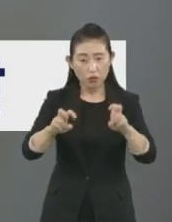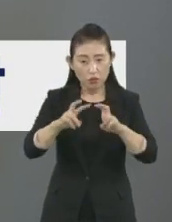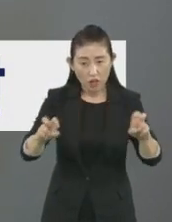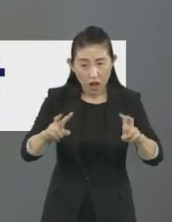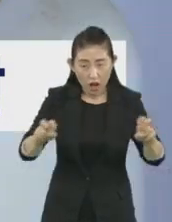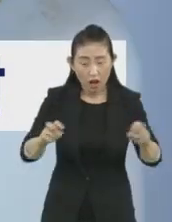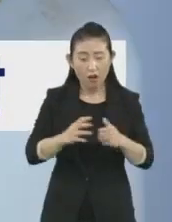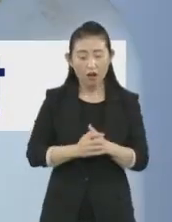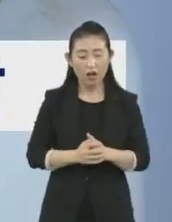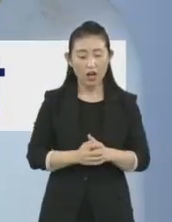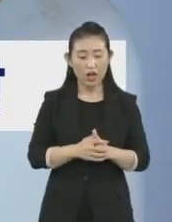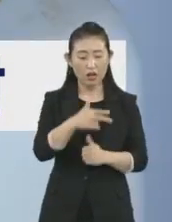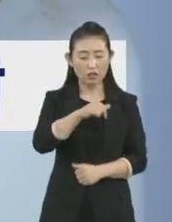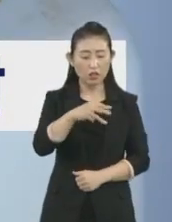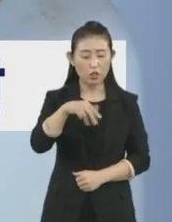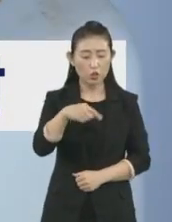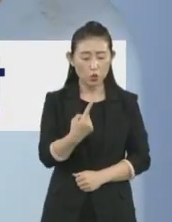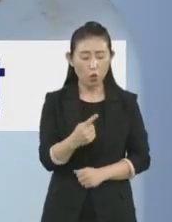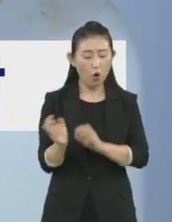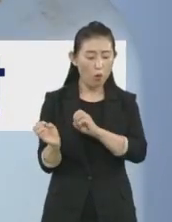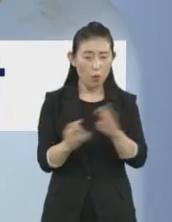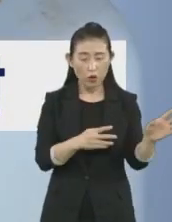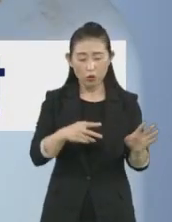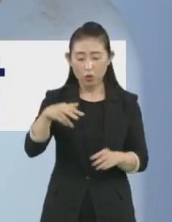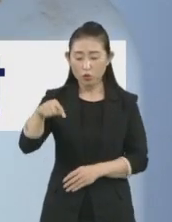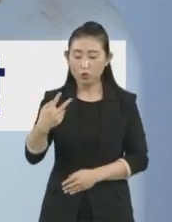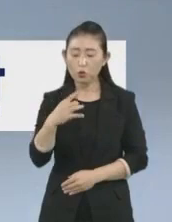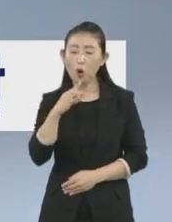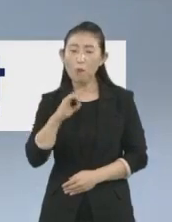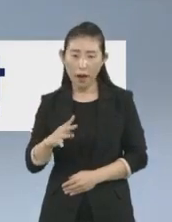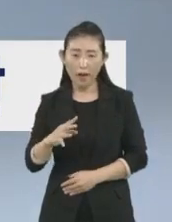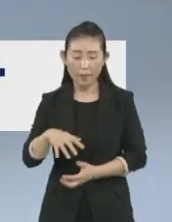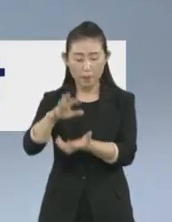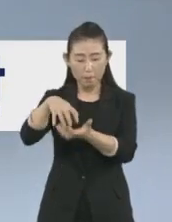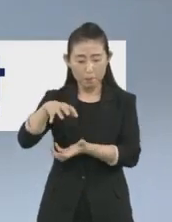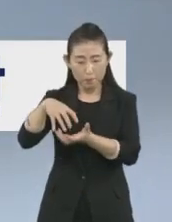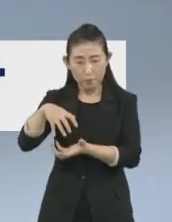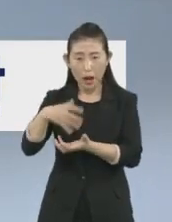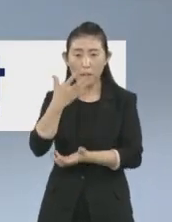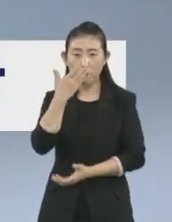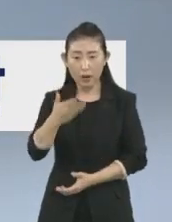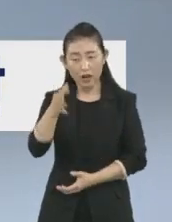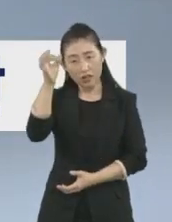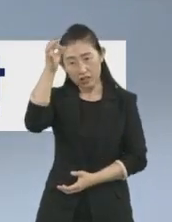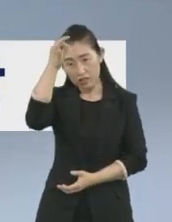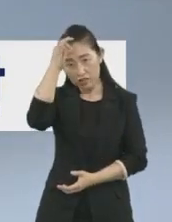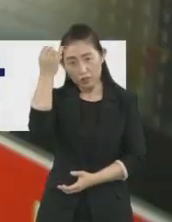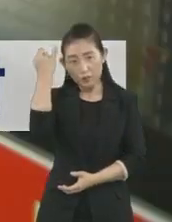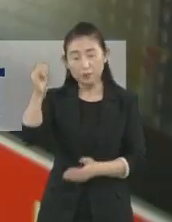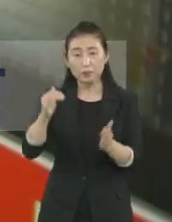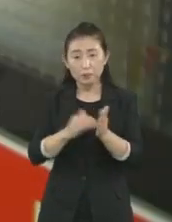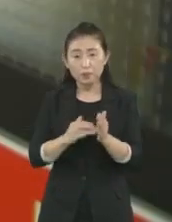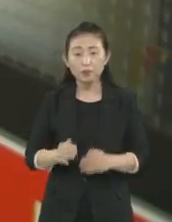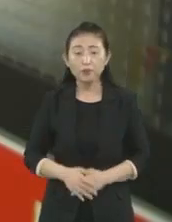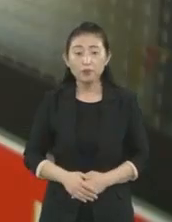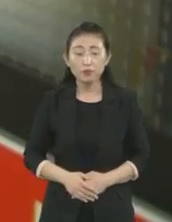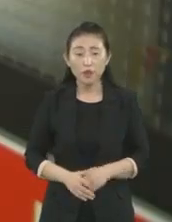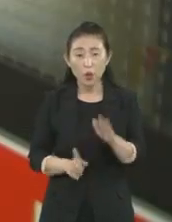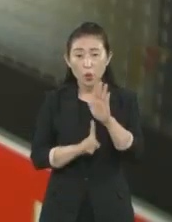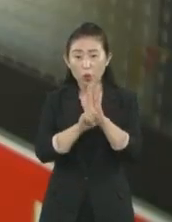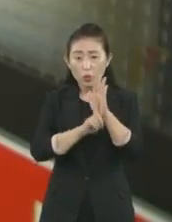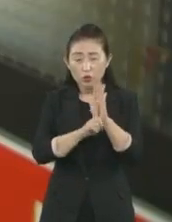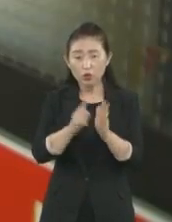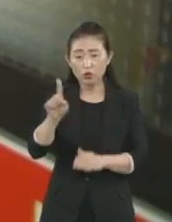99.97%의 고순도 그린 수소를 대량으로 생산할 수 있는 촉매 반응 기술을 개발했습니다.